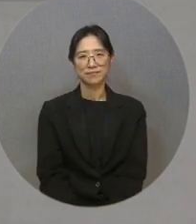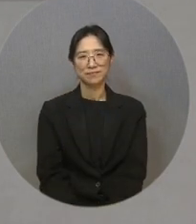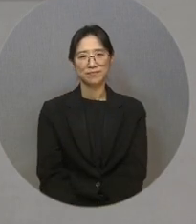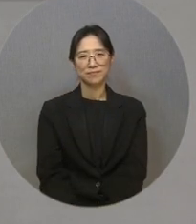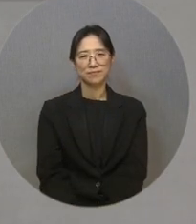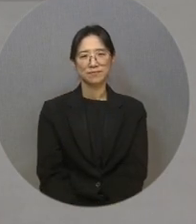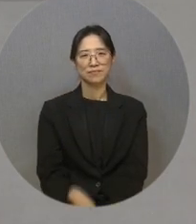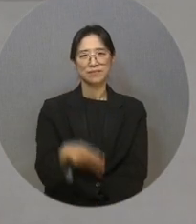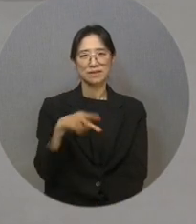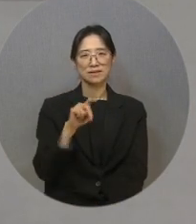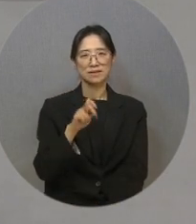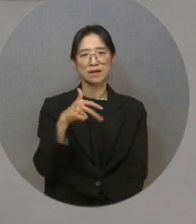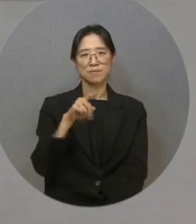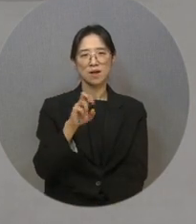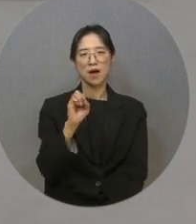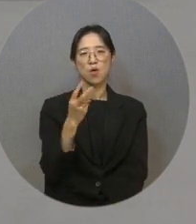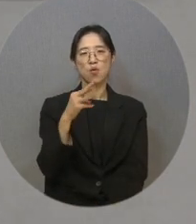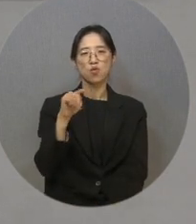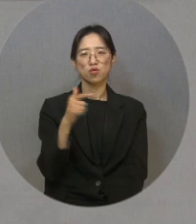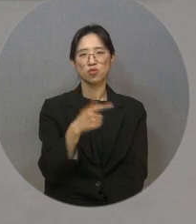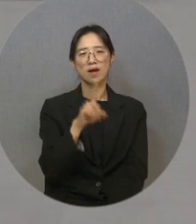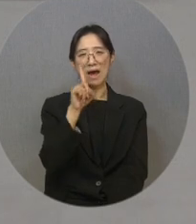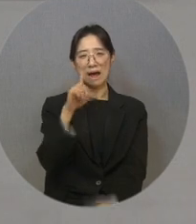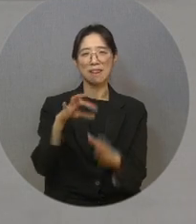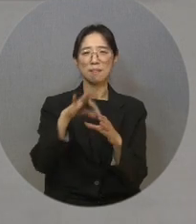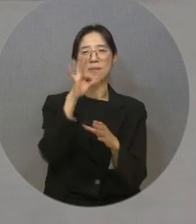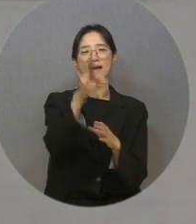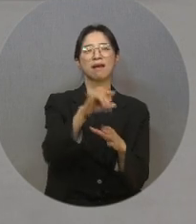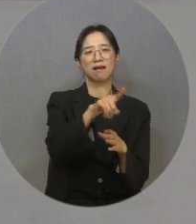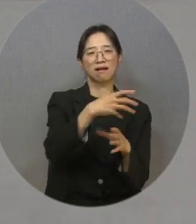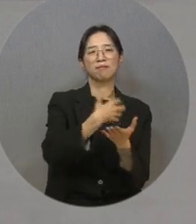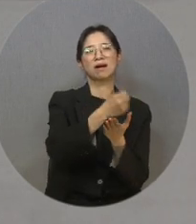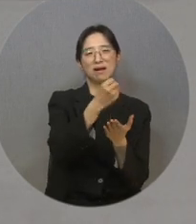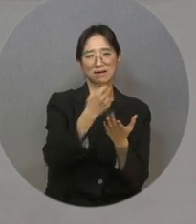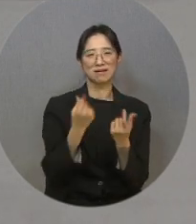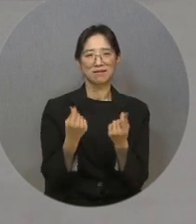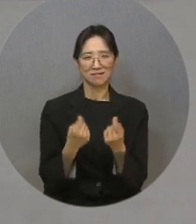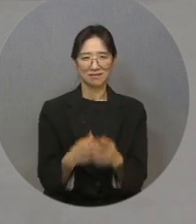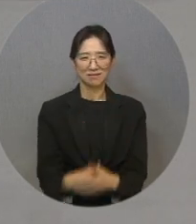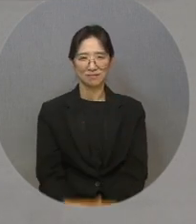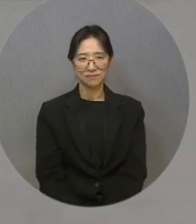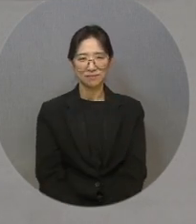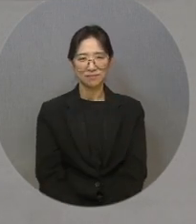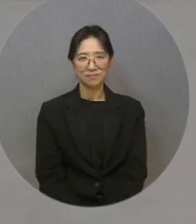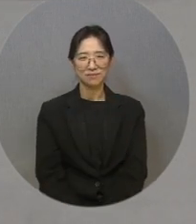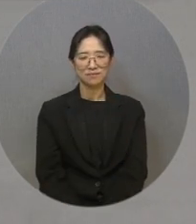삼강 오륜 여덟 한자 빼서 진해가 갖다 써먹은 거예요. 삼강오륜으로.